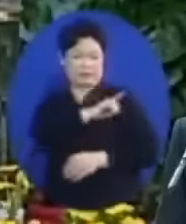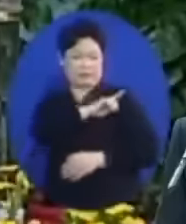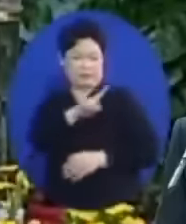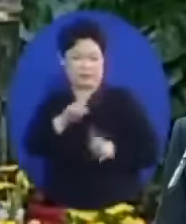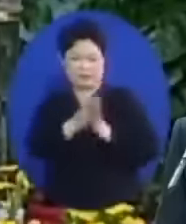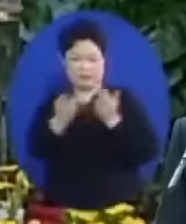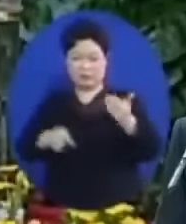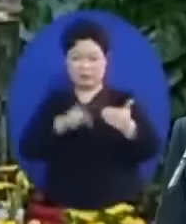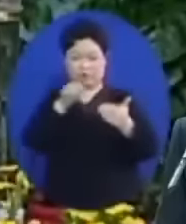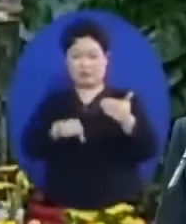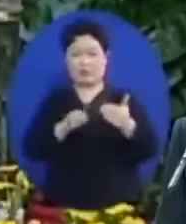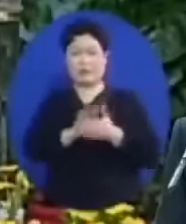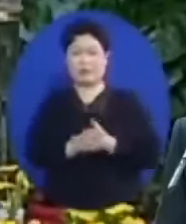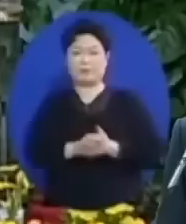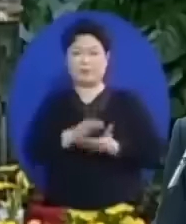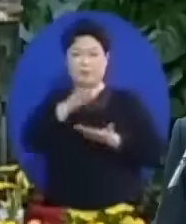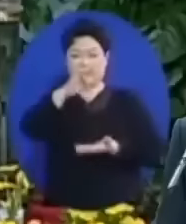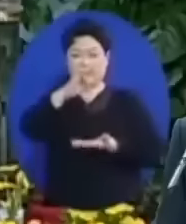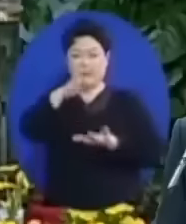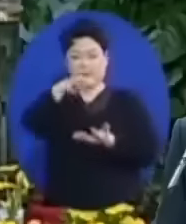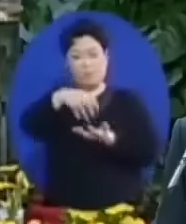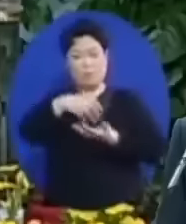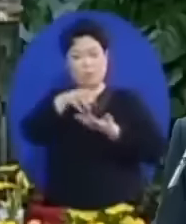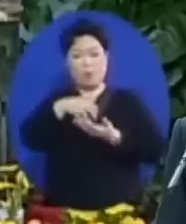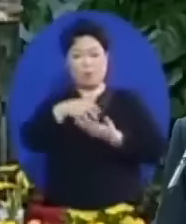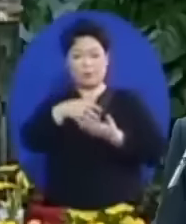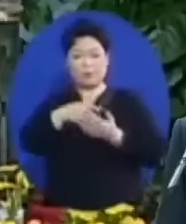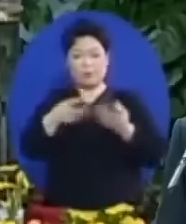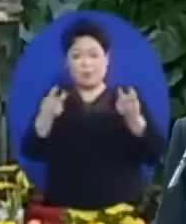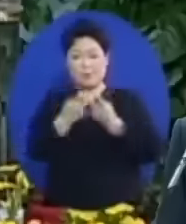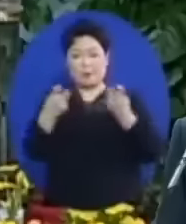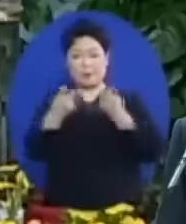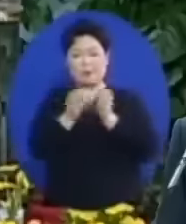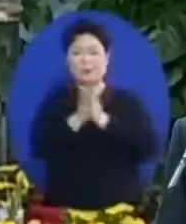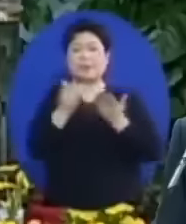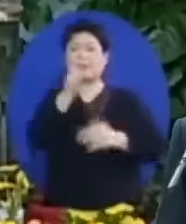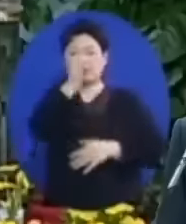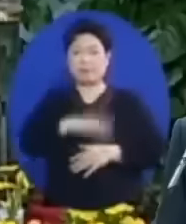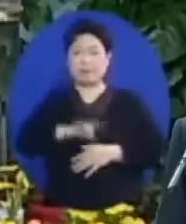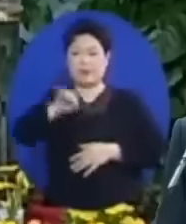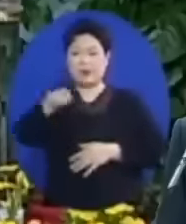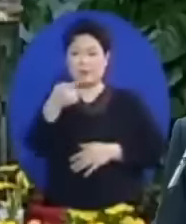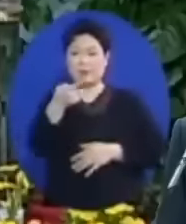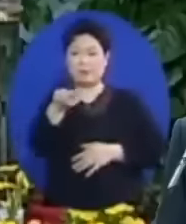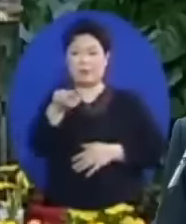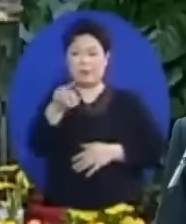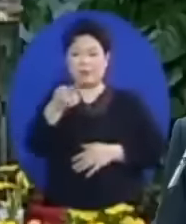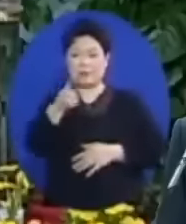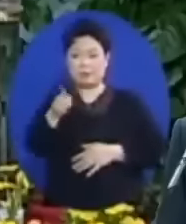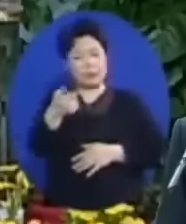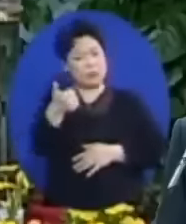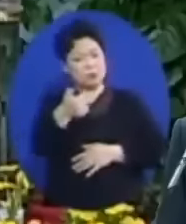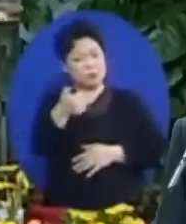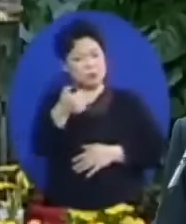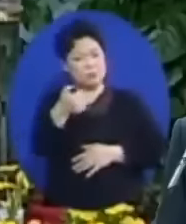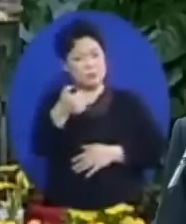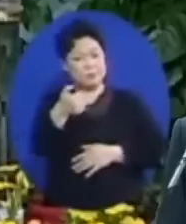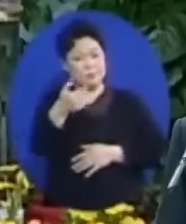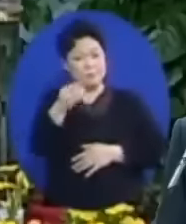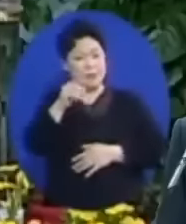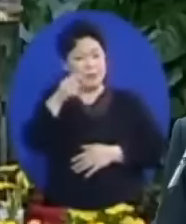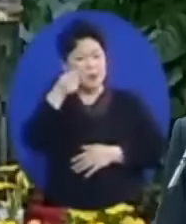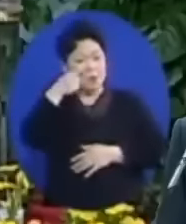되는 책들 가운데 재산을 모으는 방법을 알려주는 책이 많이 있습니다. 150만 원 월급으로